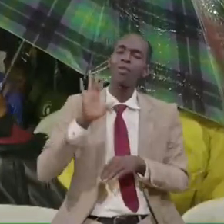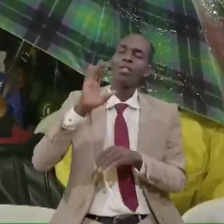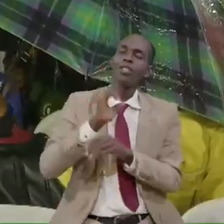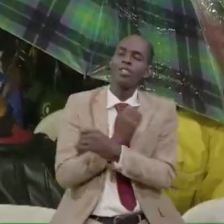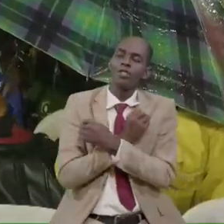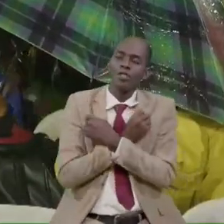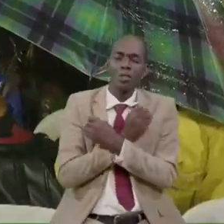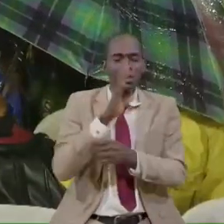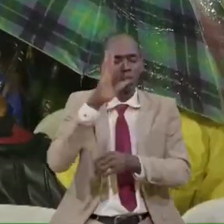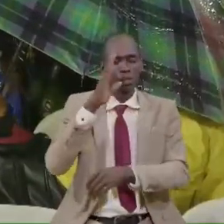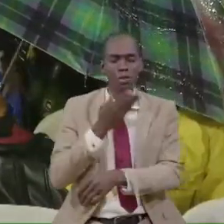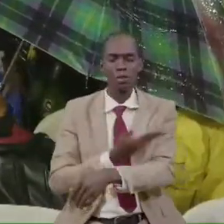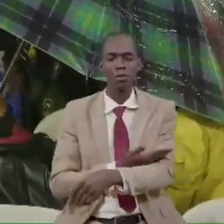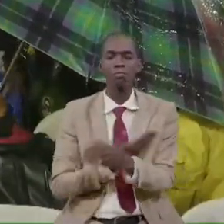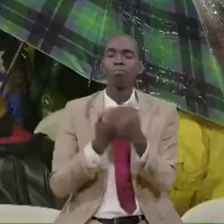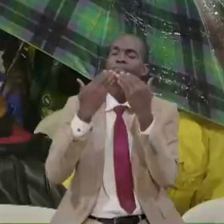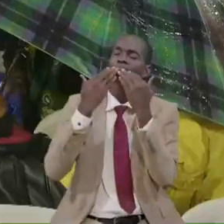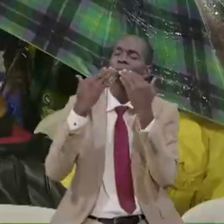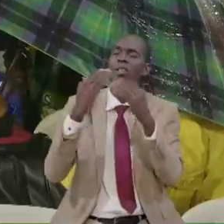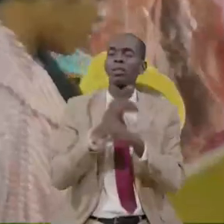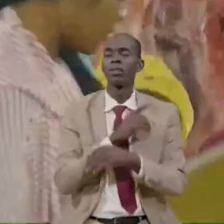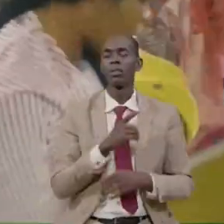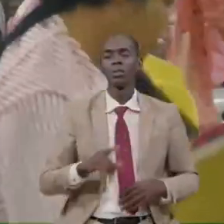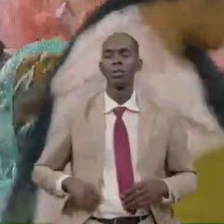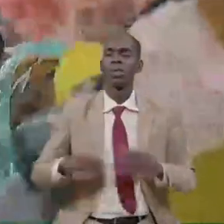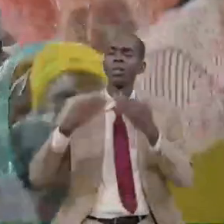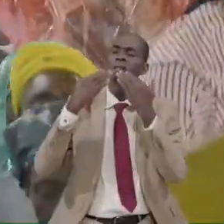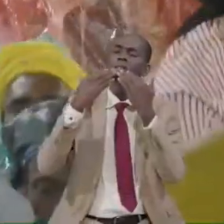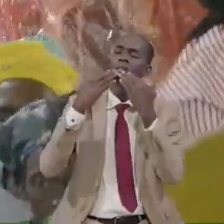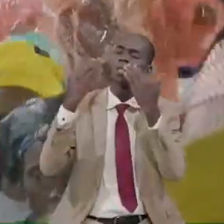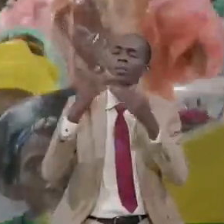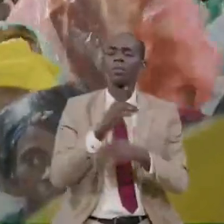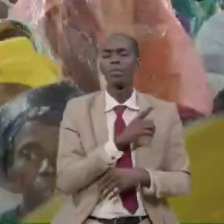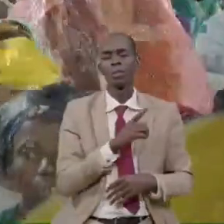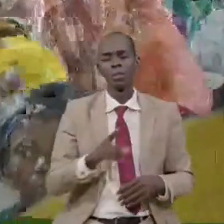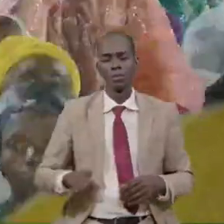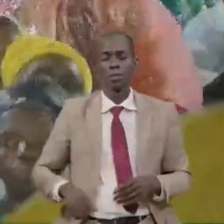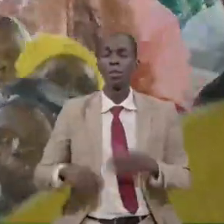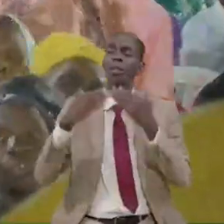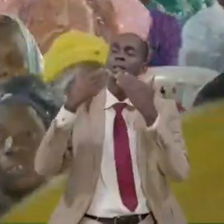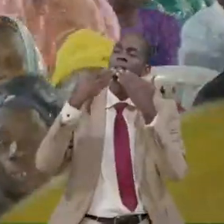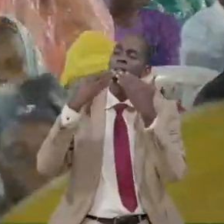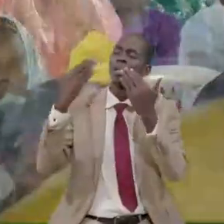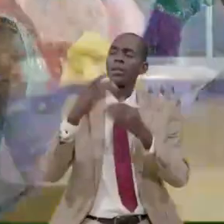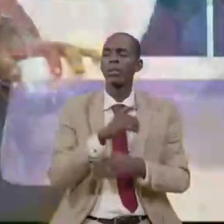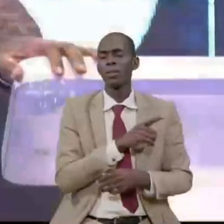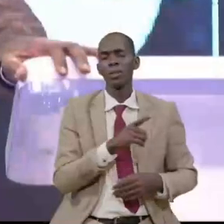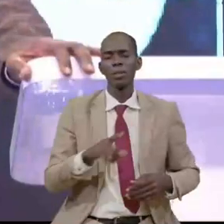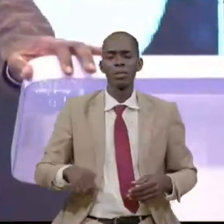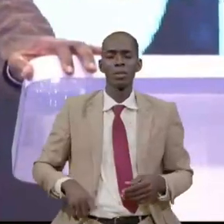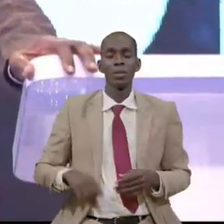du Fils de son amour. Merci Seigneur. Merci Seigneur. Merci Seigneur.